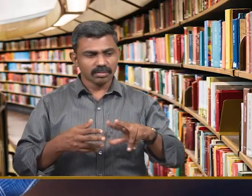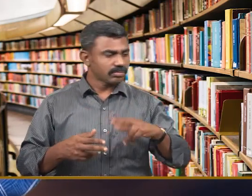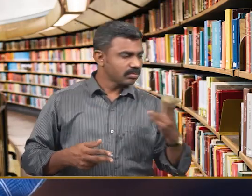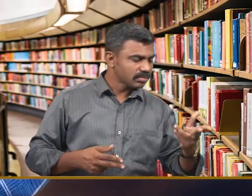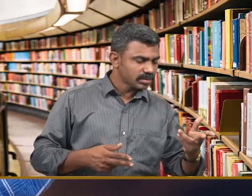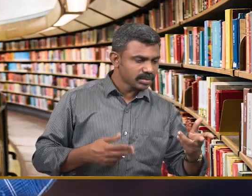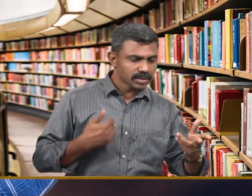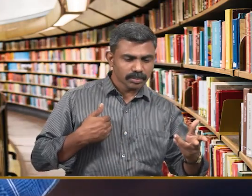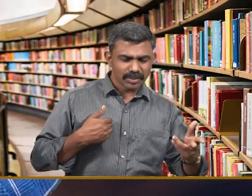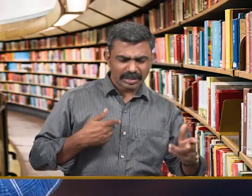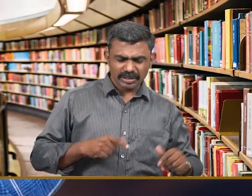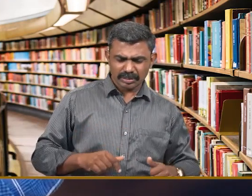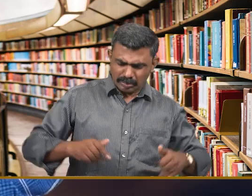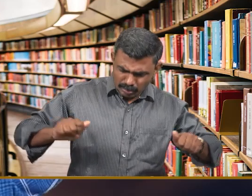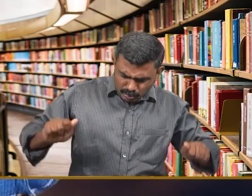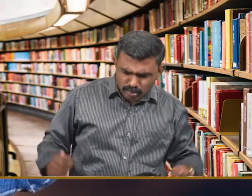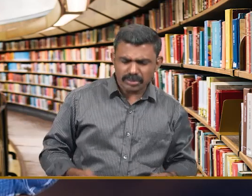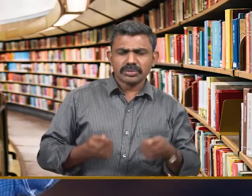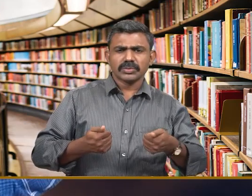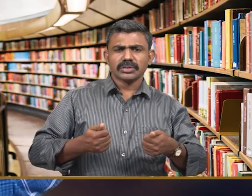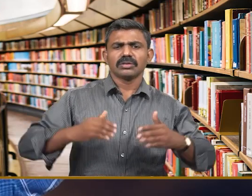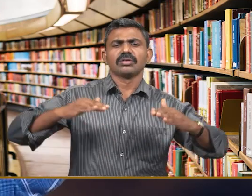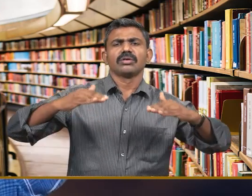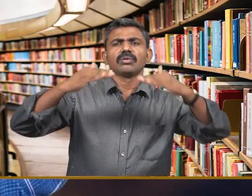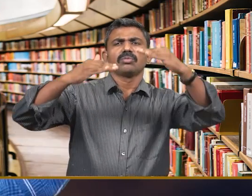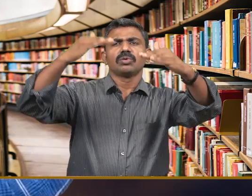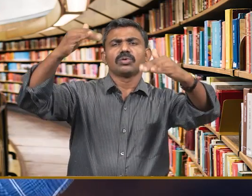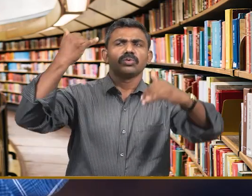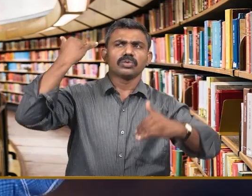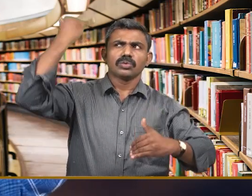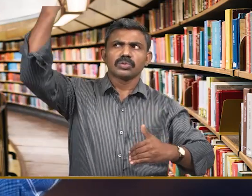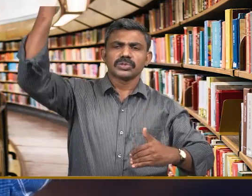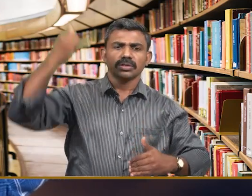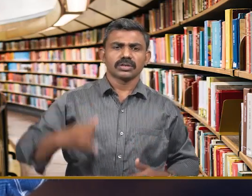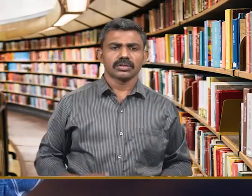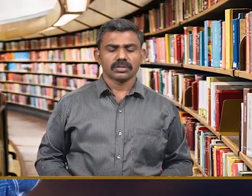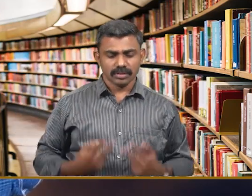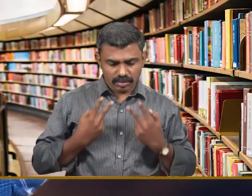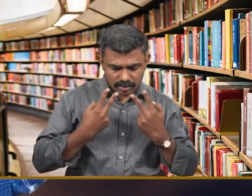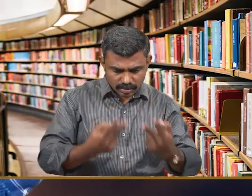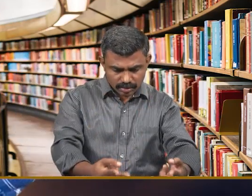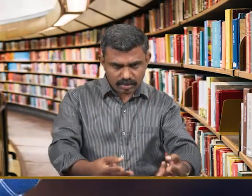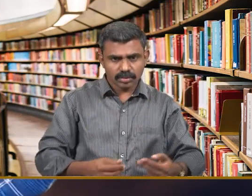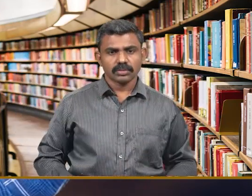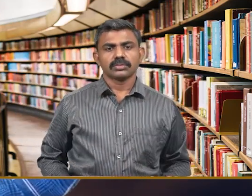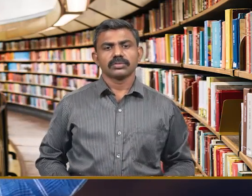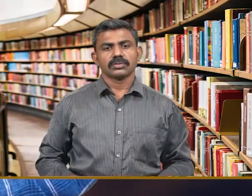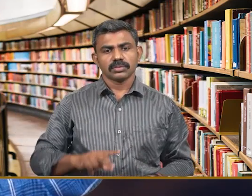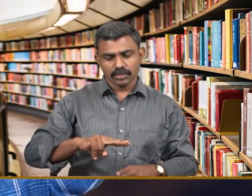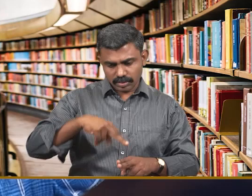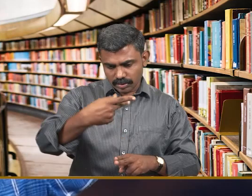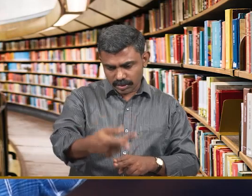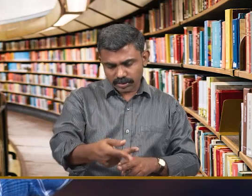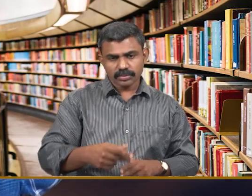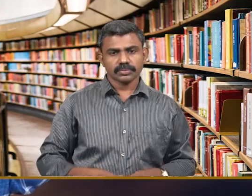கவனம் செலுத்தாமல் தன்னை எப்படியாவது வந்து நம்மளுடைய நாட்டை மீட்டெடுக்கணும் அப்படிங்கிறதுல அவங்க என்ன பண்ணாங்க முழு கவனத்தை செலுத்திக்கிட்டாங்க.